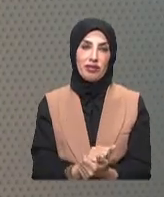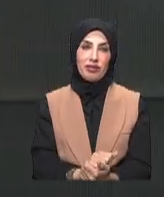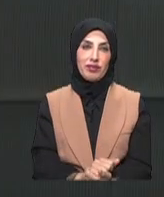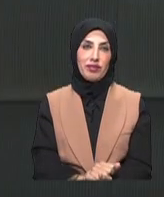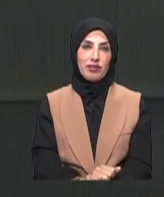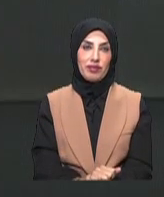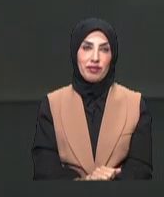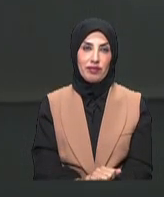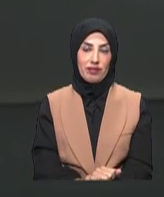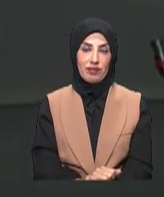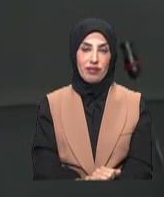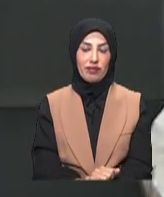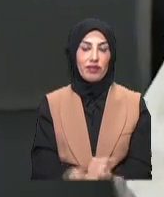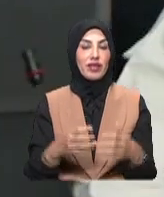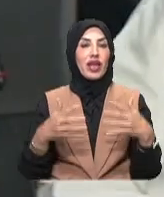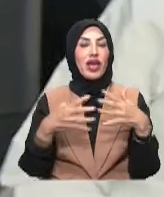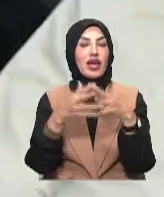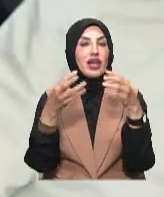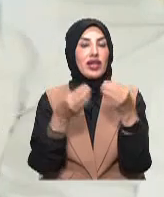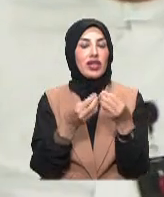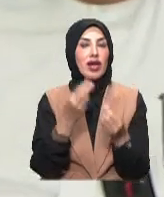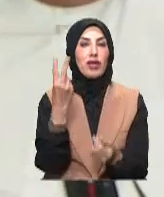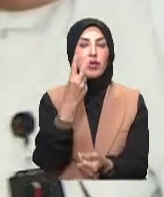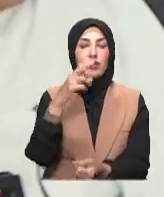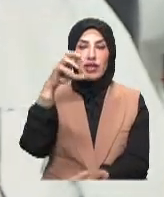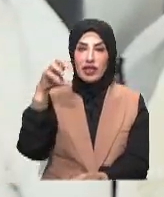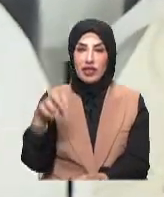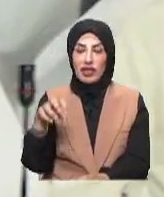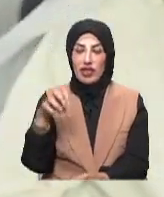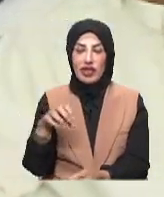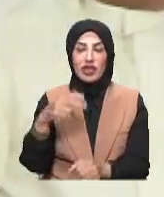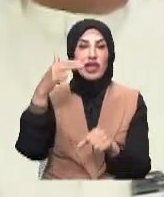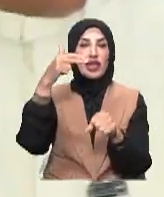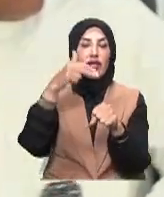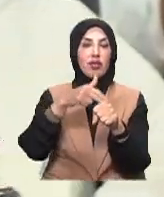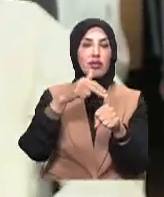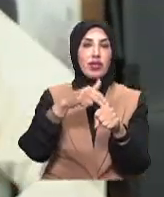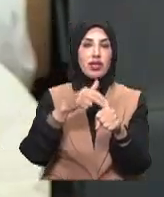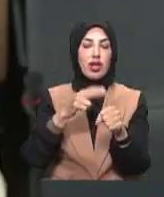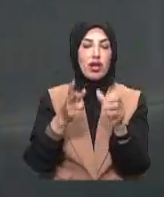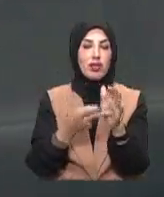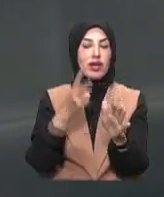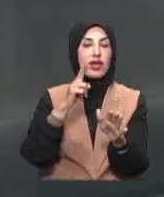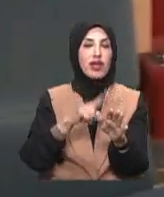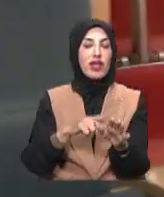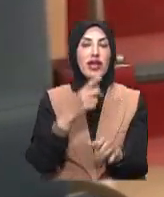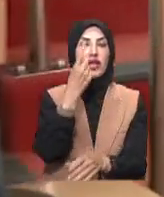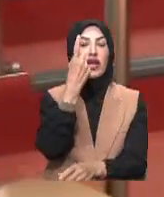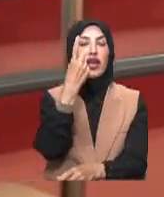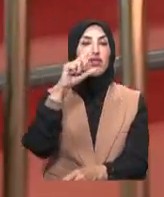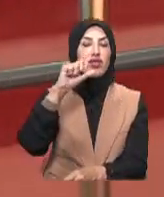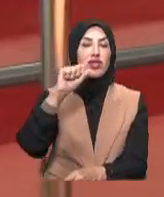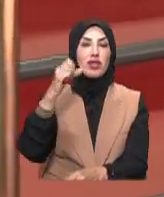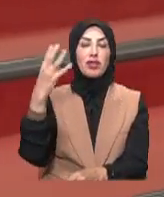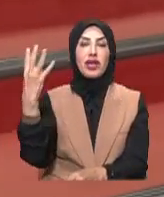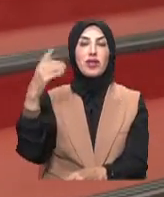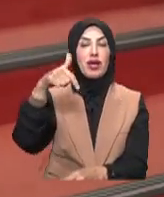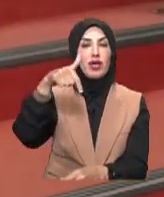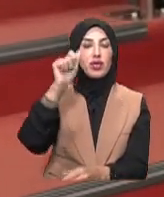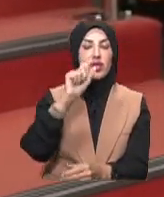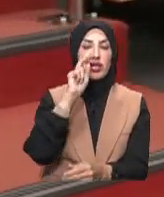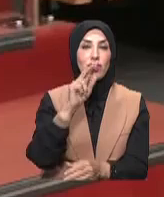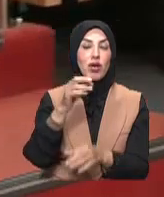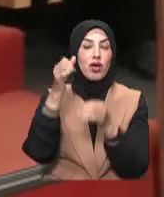النفطيه التعاون بين البلدين الصديقين في مجال الطاقه يعود لعام 1964 وهو